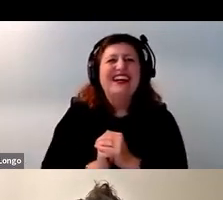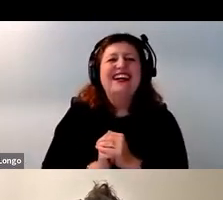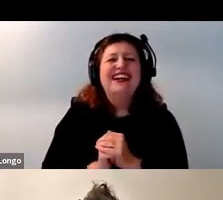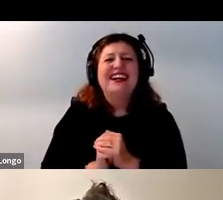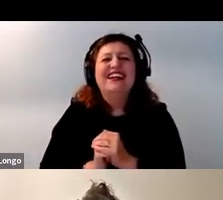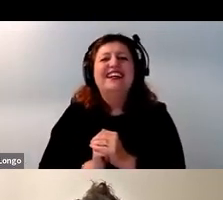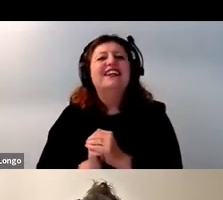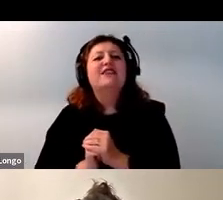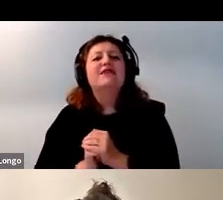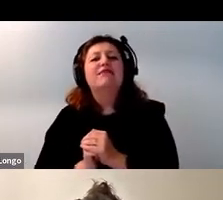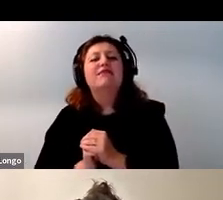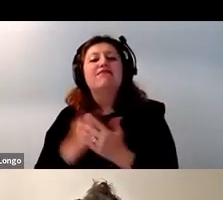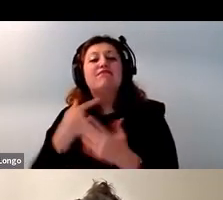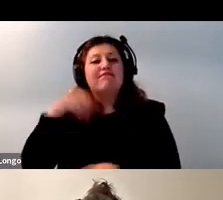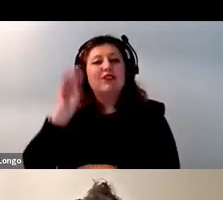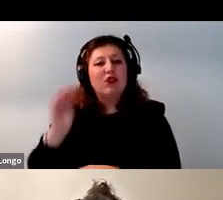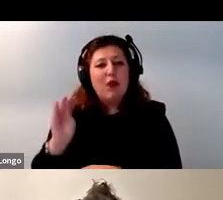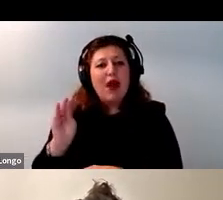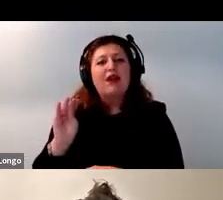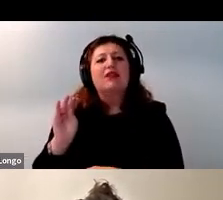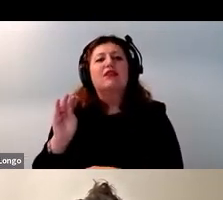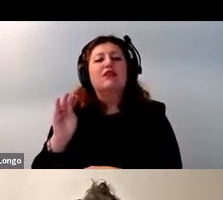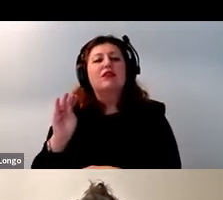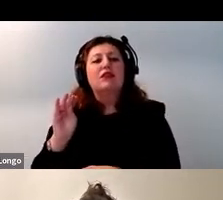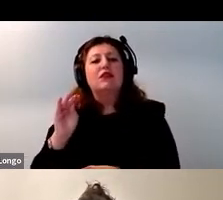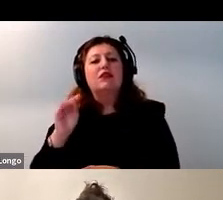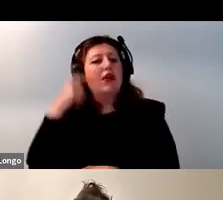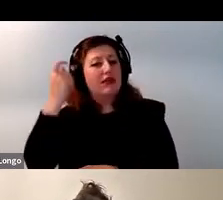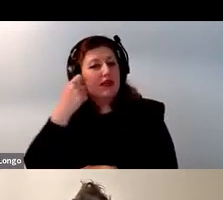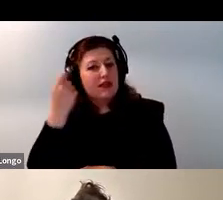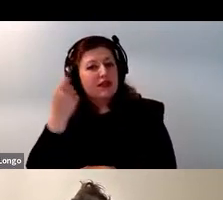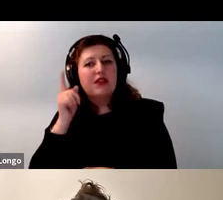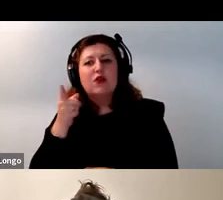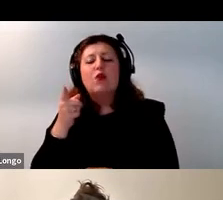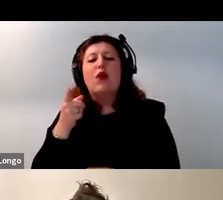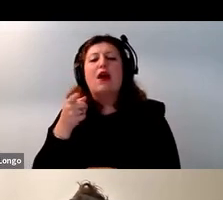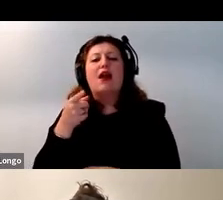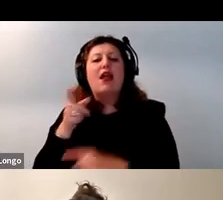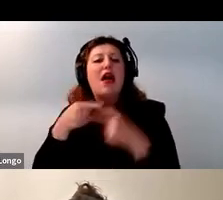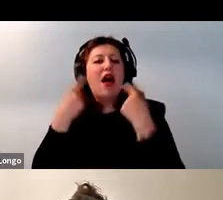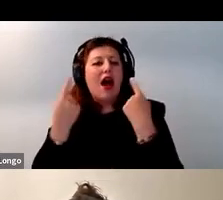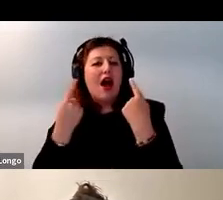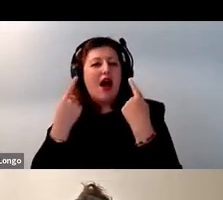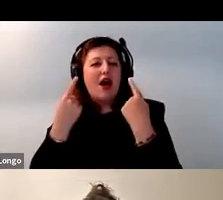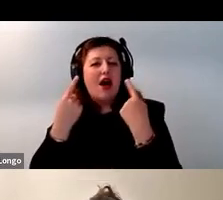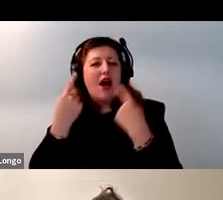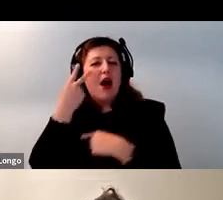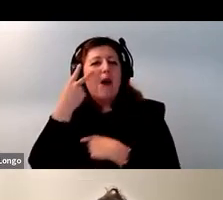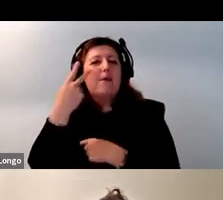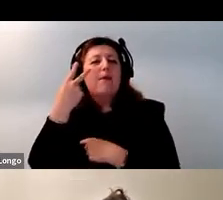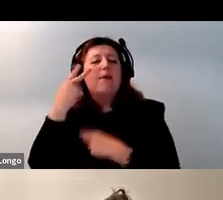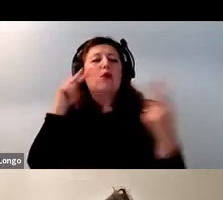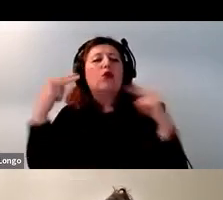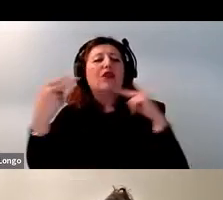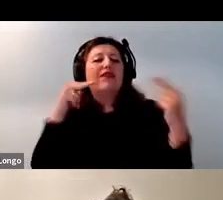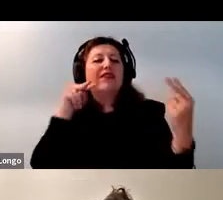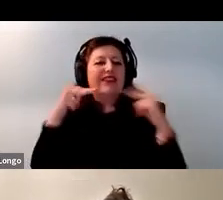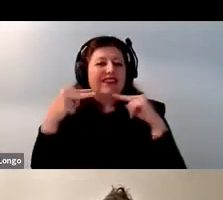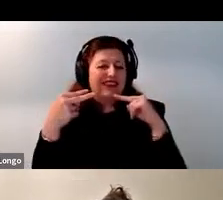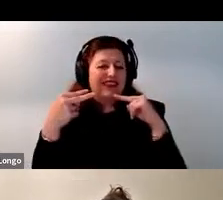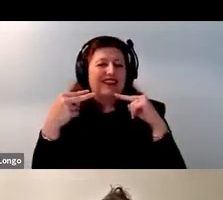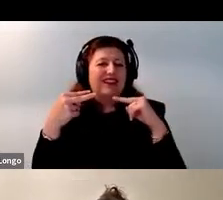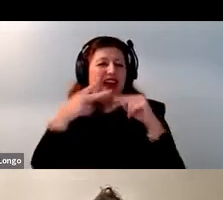È una domanda molto interessante anche questa rispetto agli aspetti energetici sia per la realizzazione che per la vita